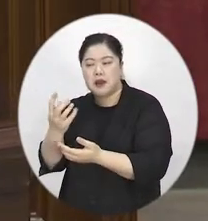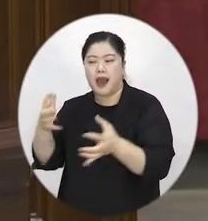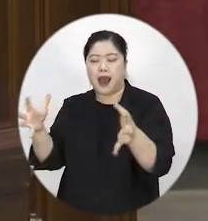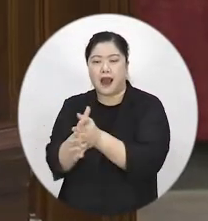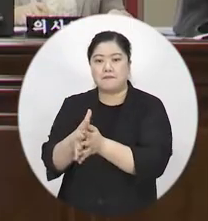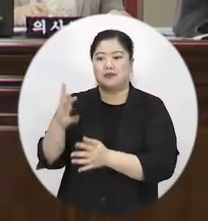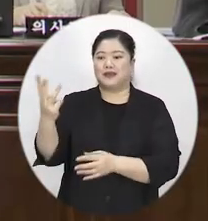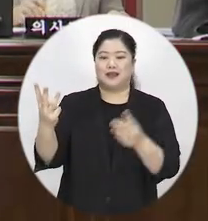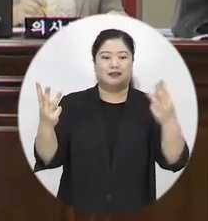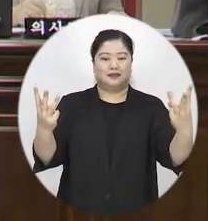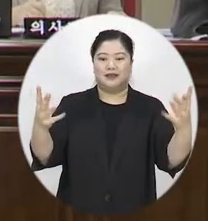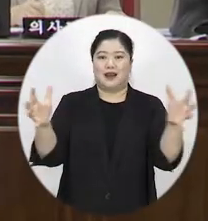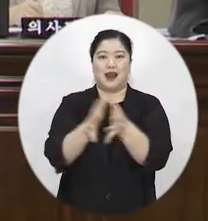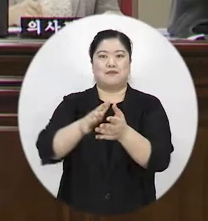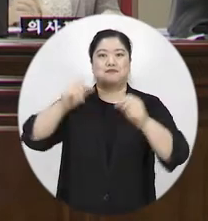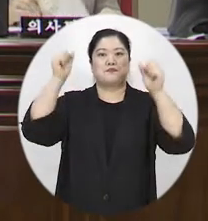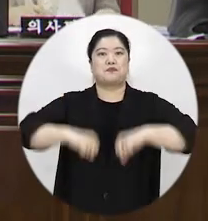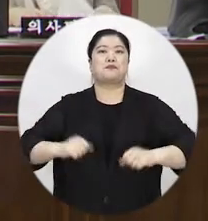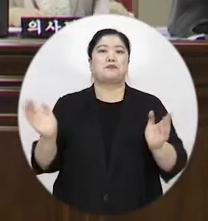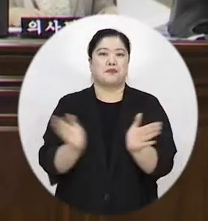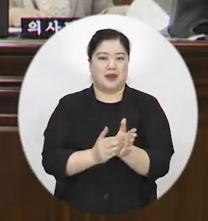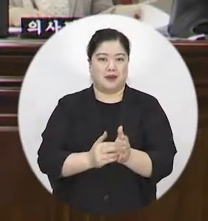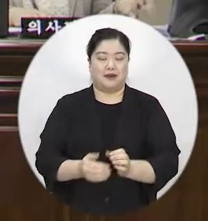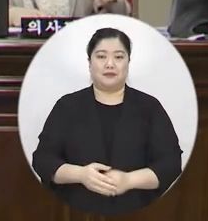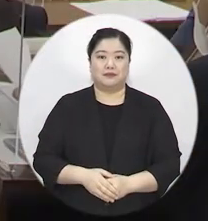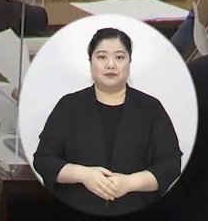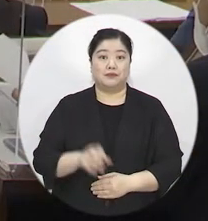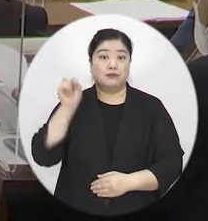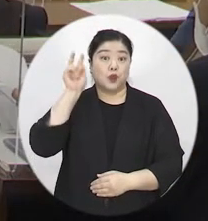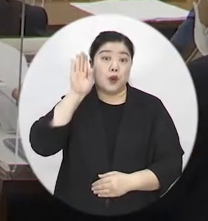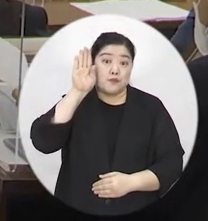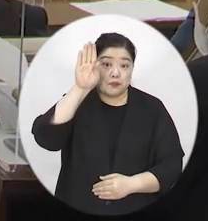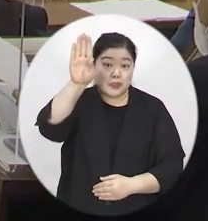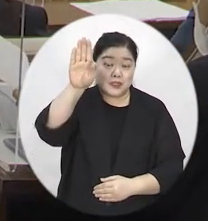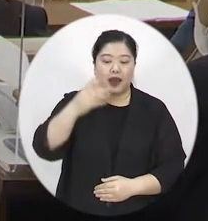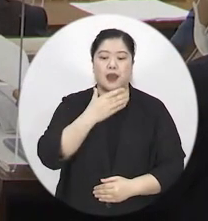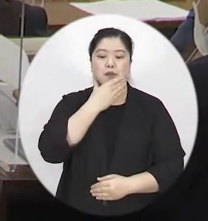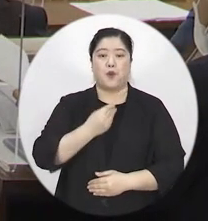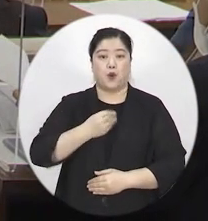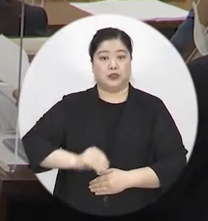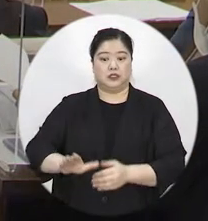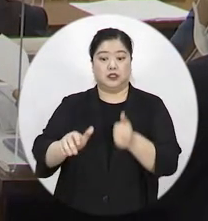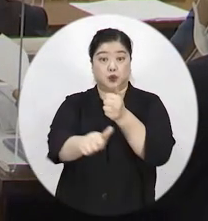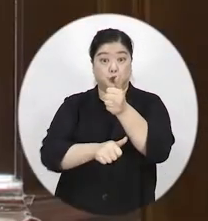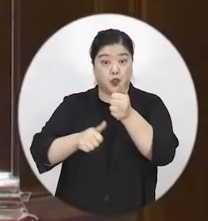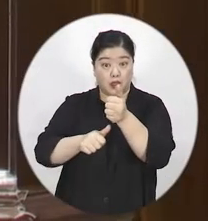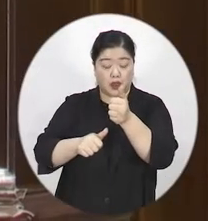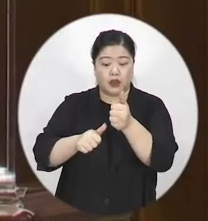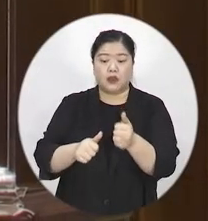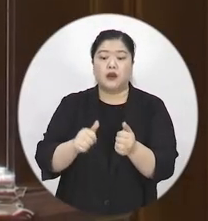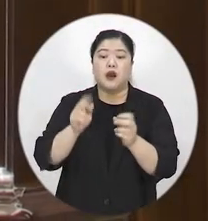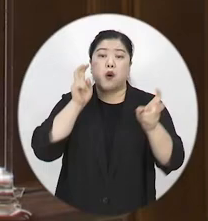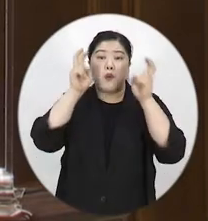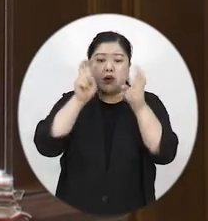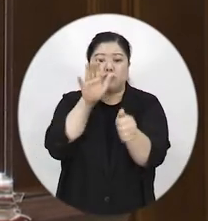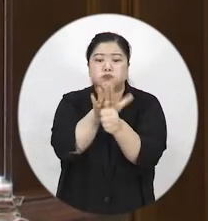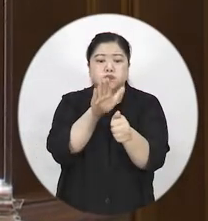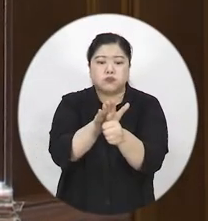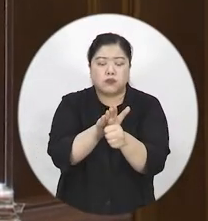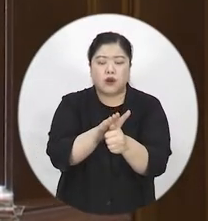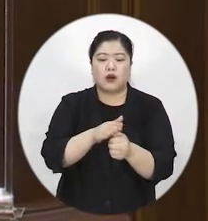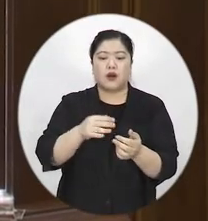3건의 안건을 의결했습니다 또 미래 복지 위원회 에서는 중소기업 육성 기금 신용보증재단